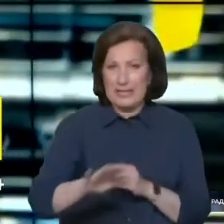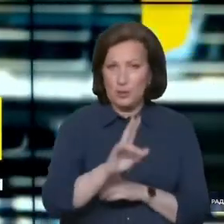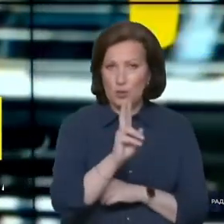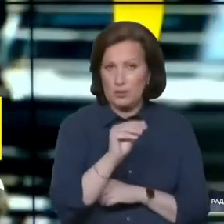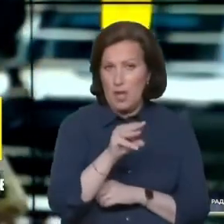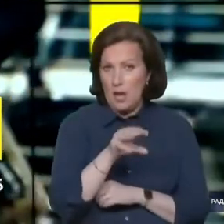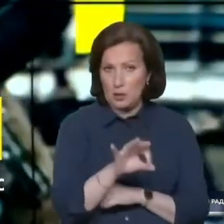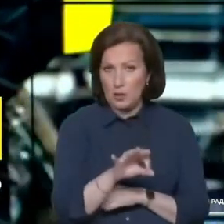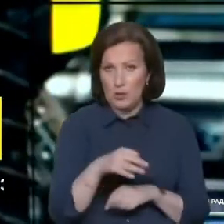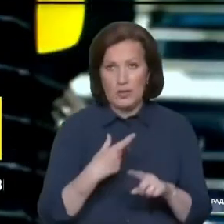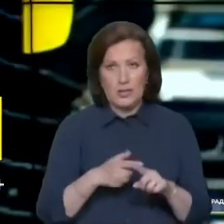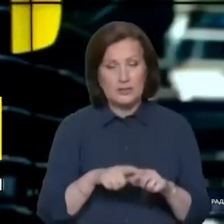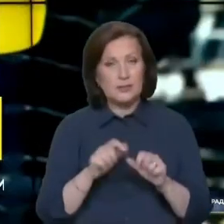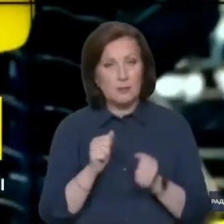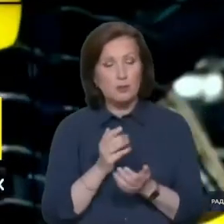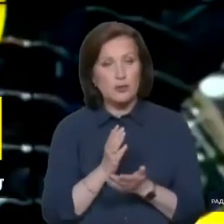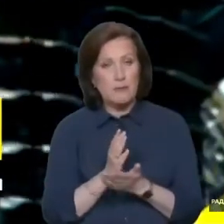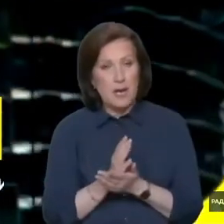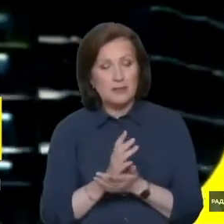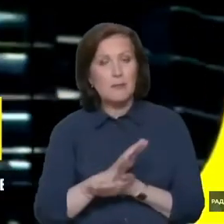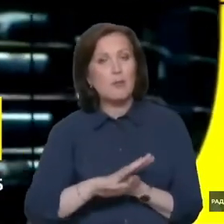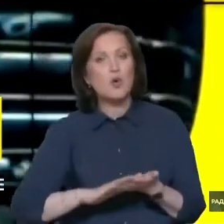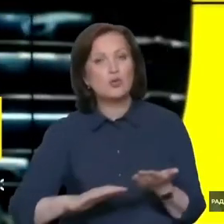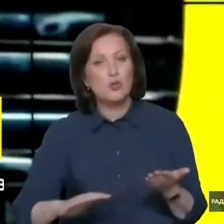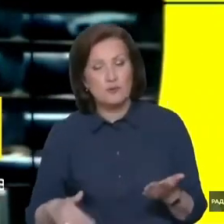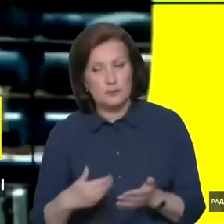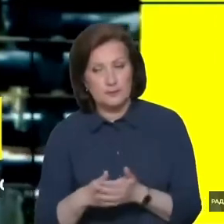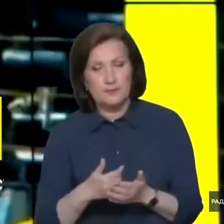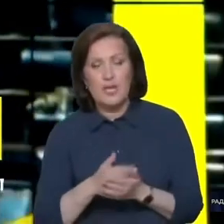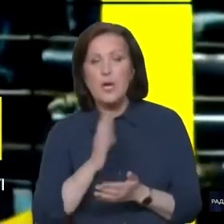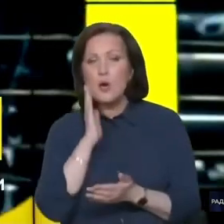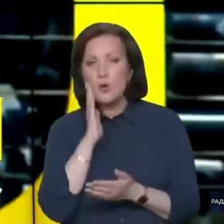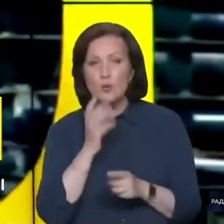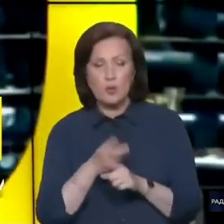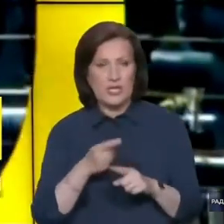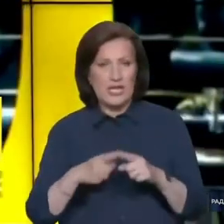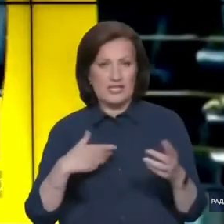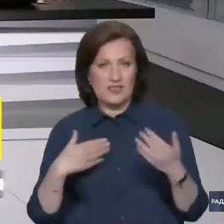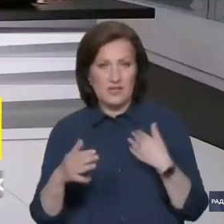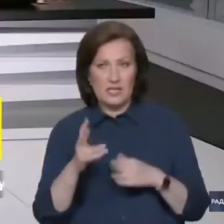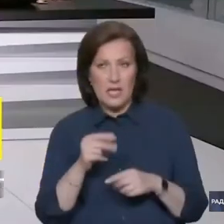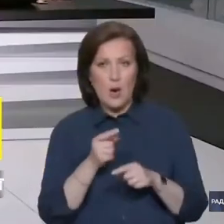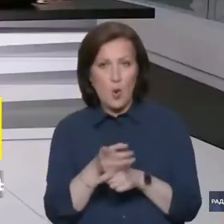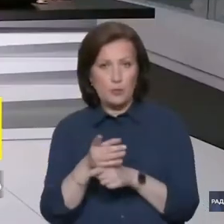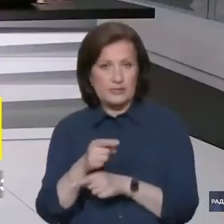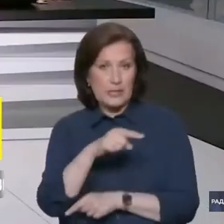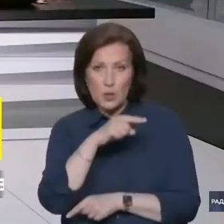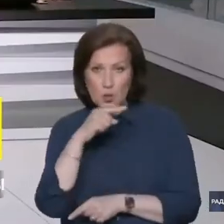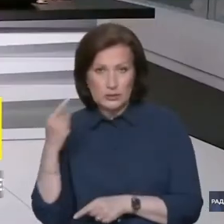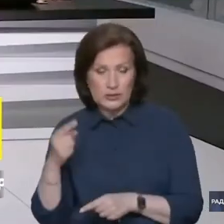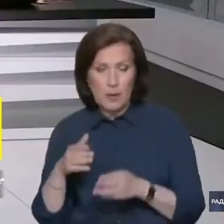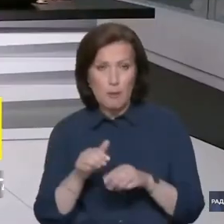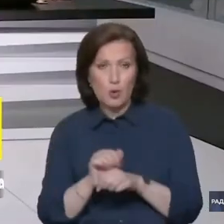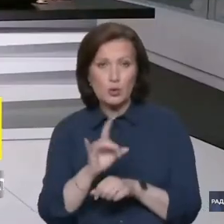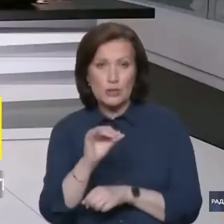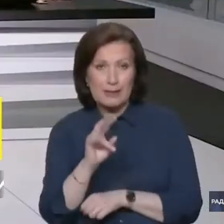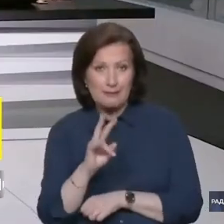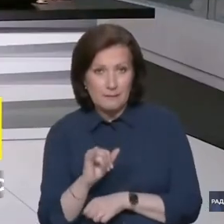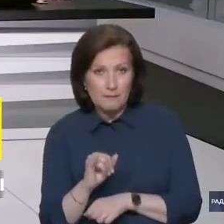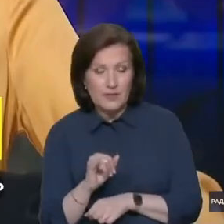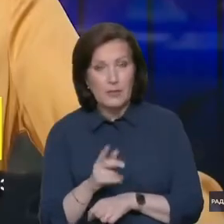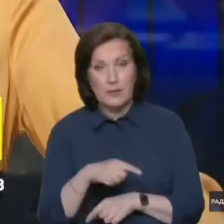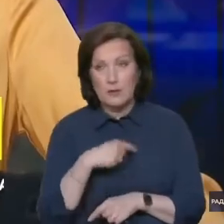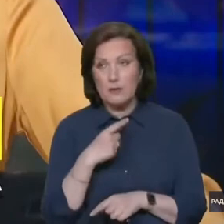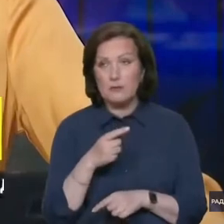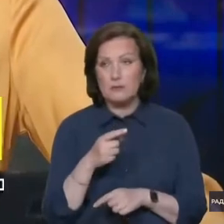НАТО, і це може мати певне продовження. Скажімо, Румунія дуже різко відреагувала на обстріл росіянами порту Ріні. Так.